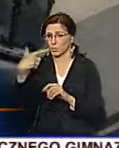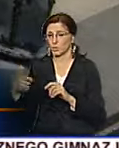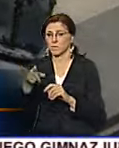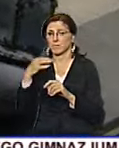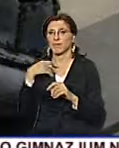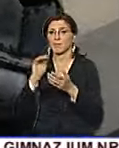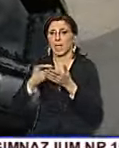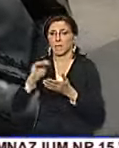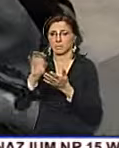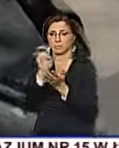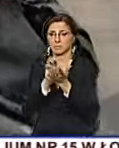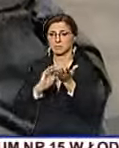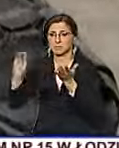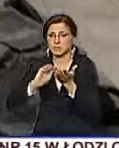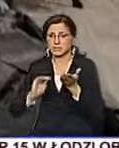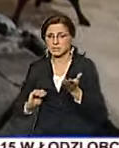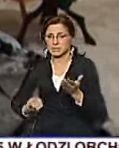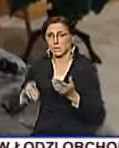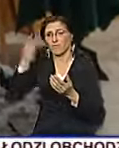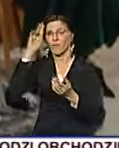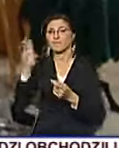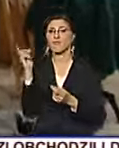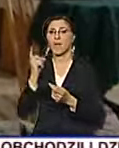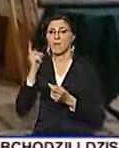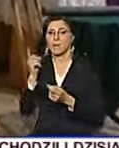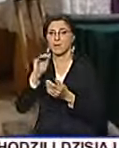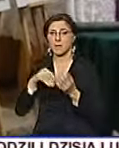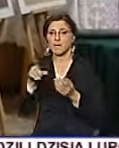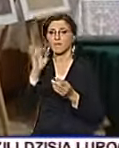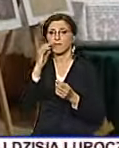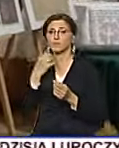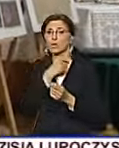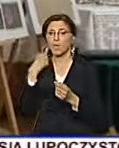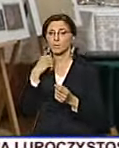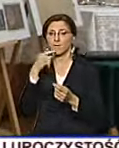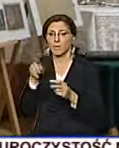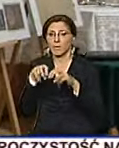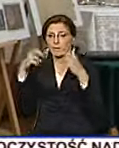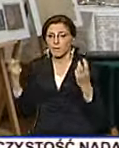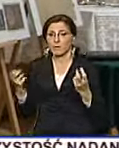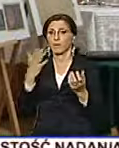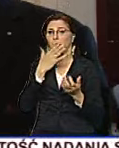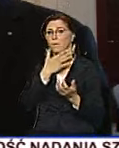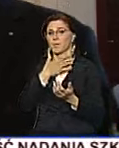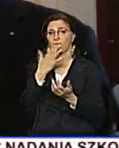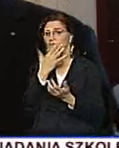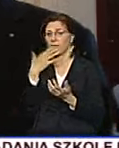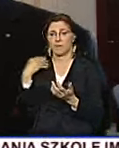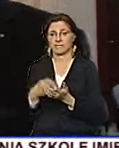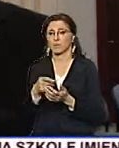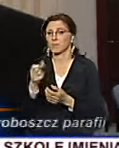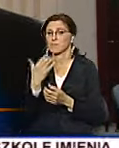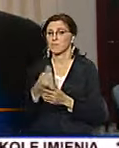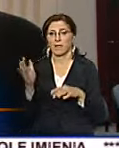Na pergaminie zawarto przesłanie, które podpisali łódzcy fabrykanci. Zdaniem proboszcza takie odkrycia są bezcenne. One są bardzo